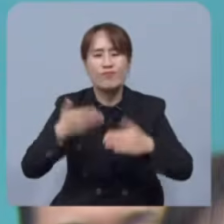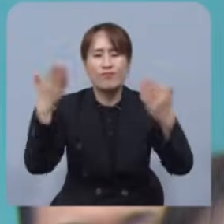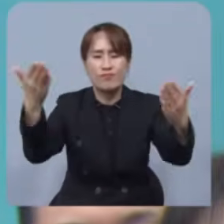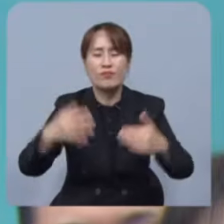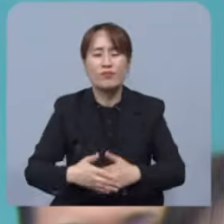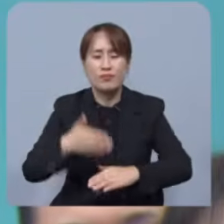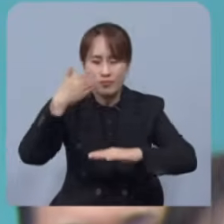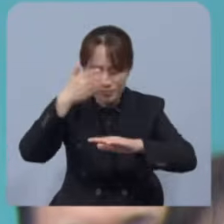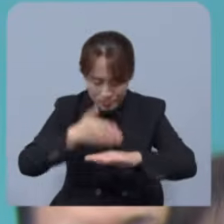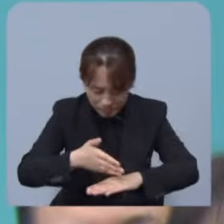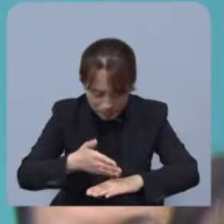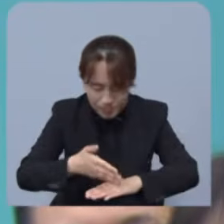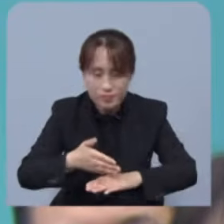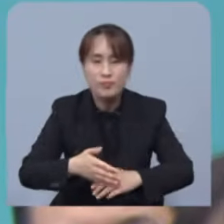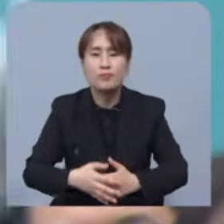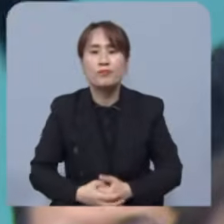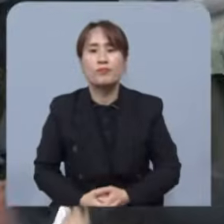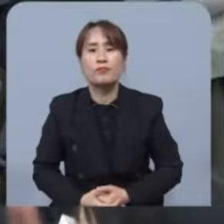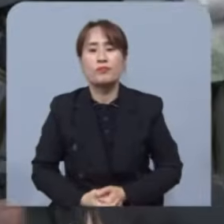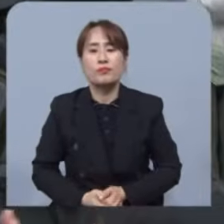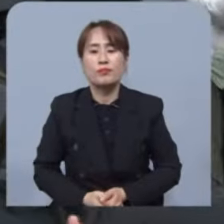감사드리겠습니다. 감사합니다.